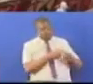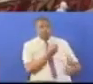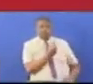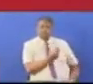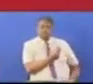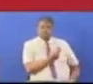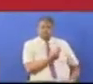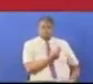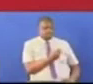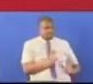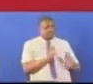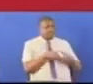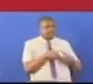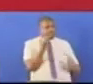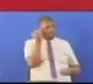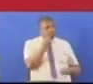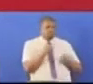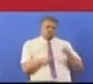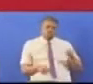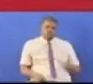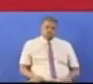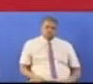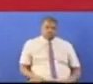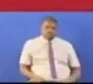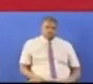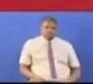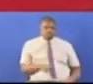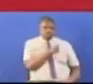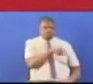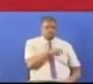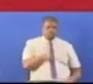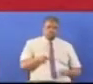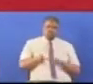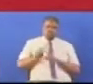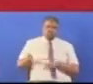itakuwepo timu ya washauri, na litakuwa ni jopo la watu kadhaa ambao